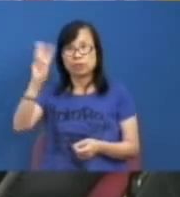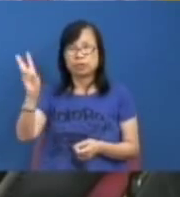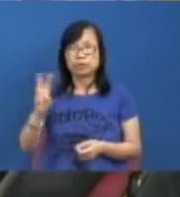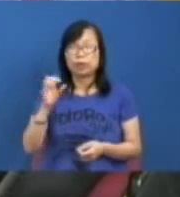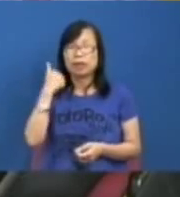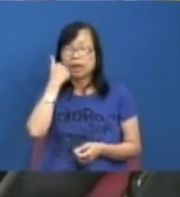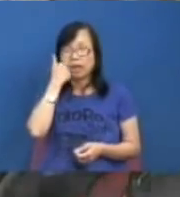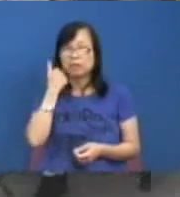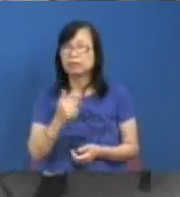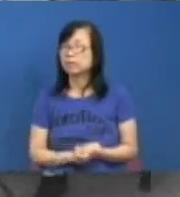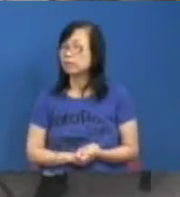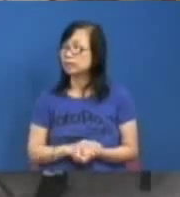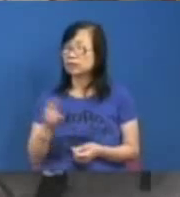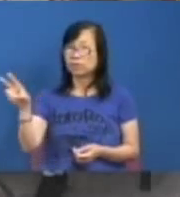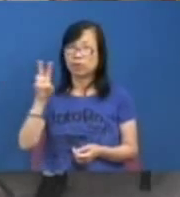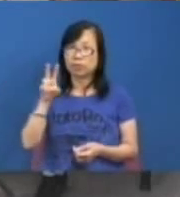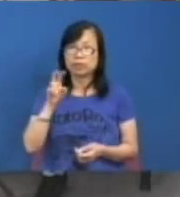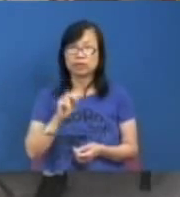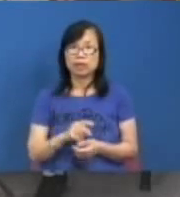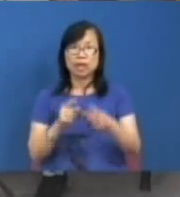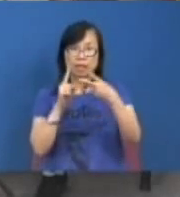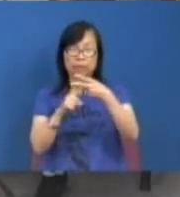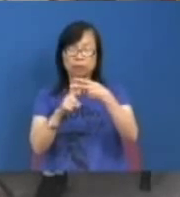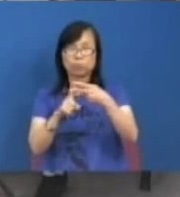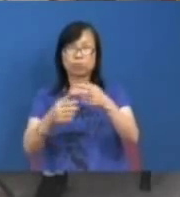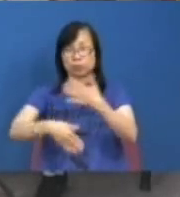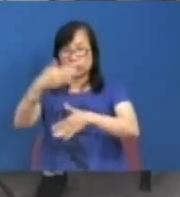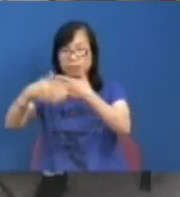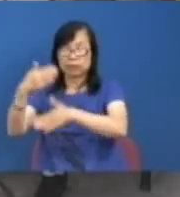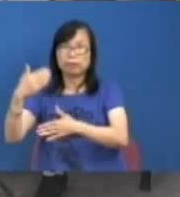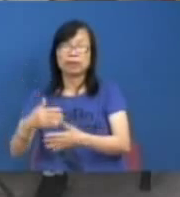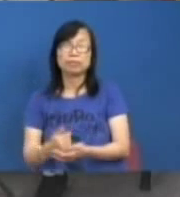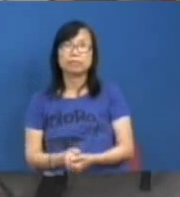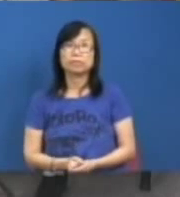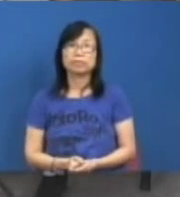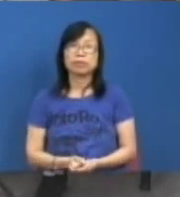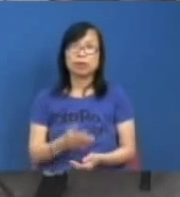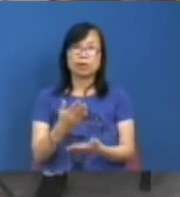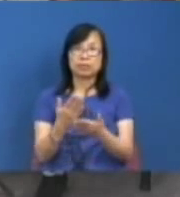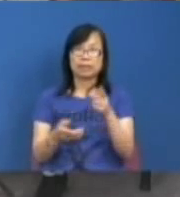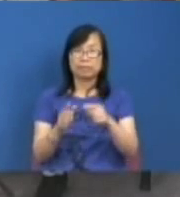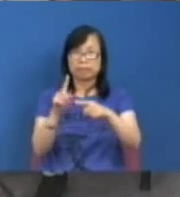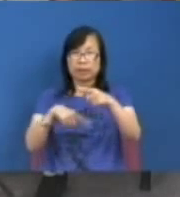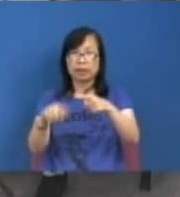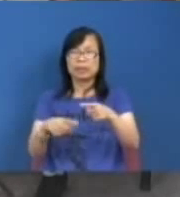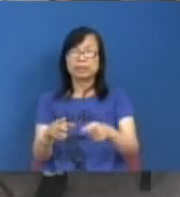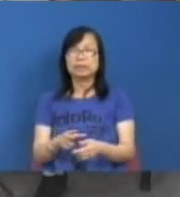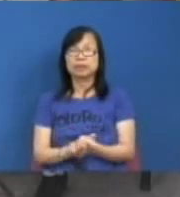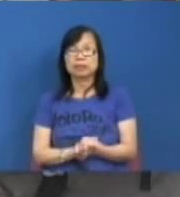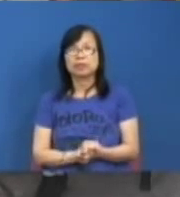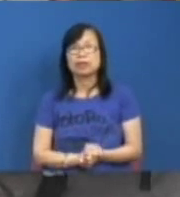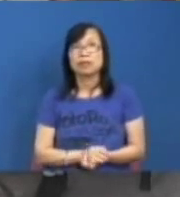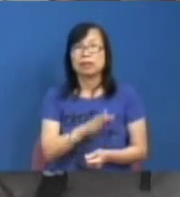冷。 多數見到嗰啲都係喺工業村、工業樓啊。 工業樓啊，或者係啲大型嘅 office 啊，或者商場啊。 但